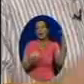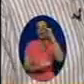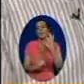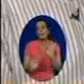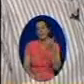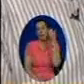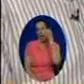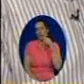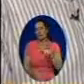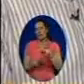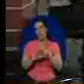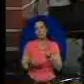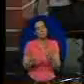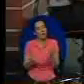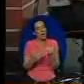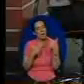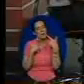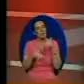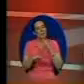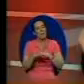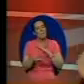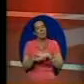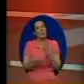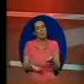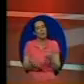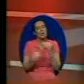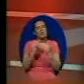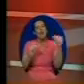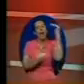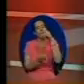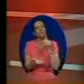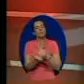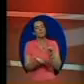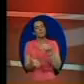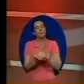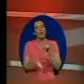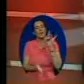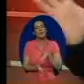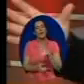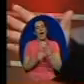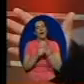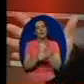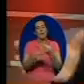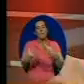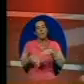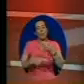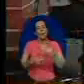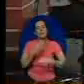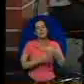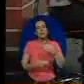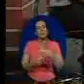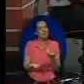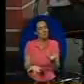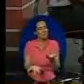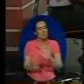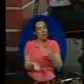וחבל שזה המצב. איך אתה מסביר מקצועית את הנטייה הזו של העליון לדחות את התובנות הייצוגיות בתחום הצרכני כמעט